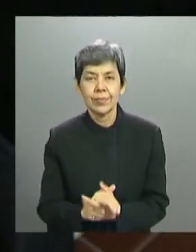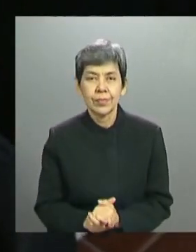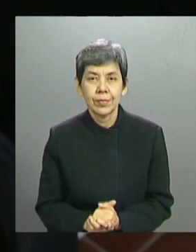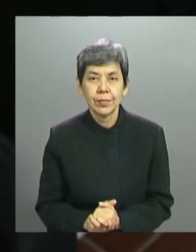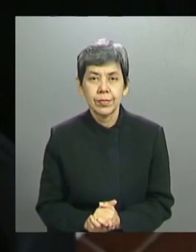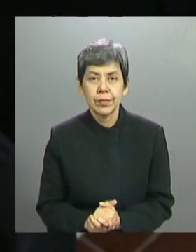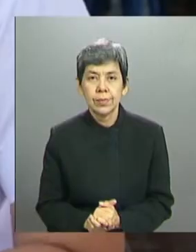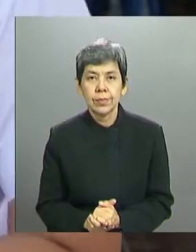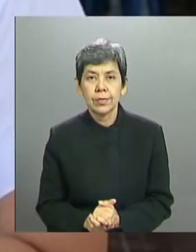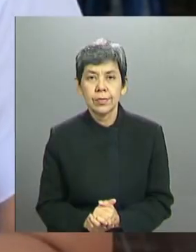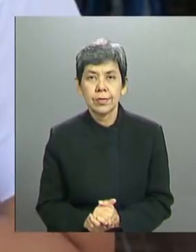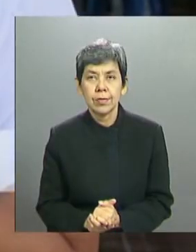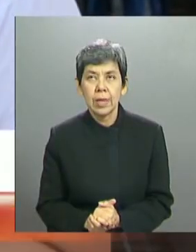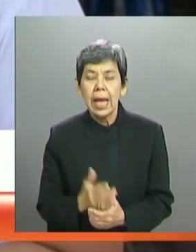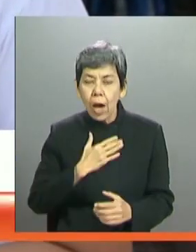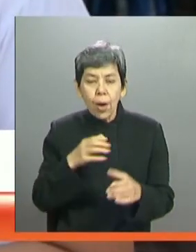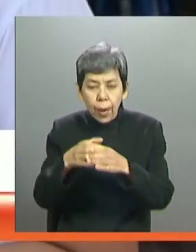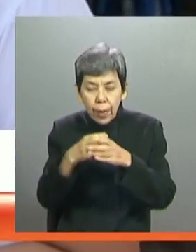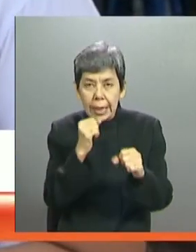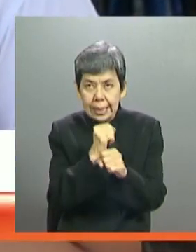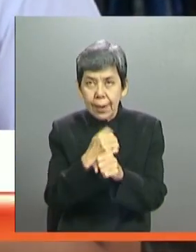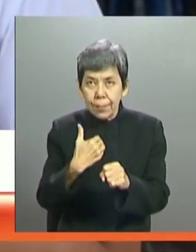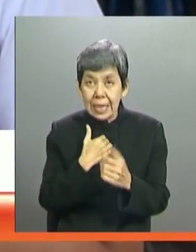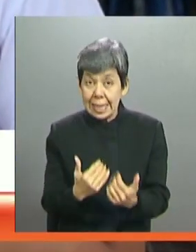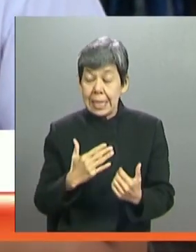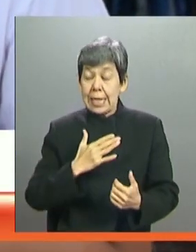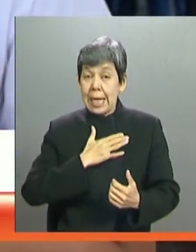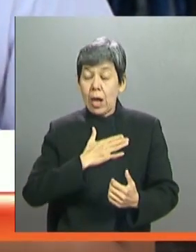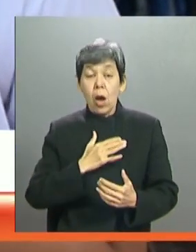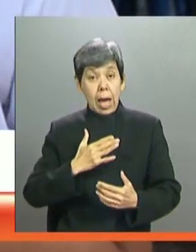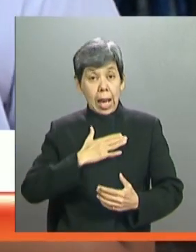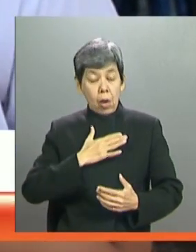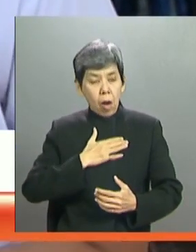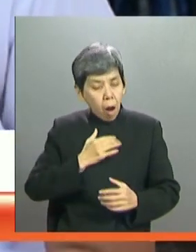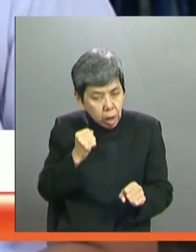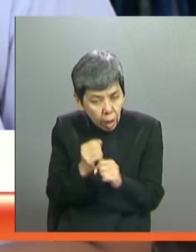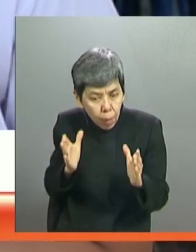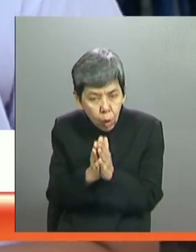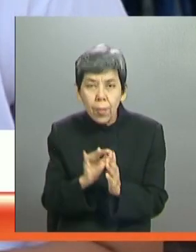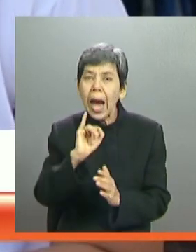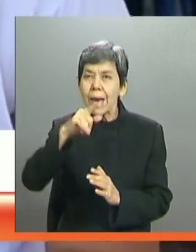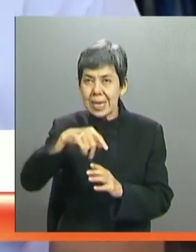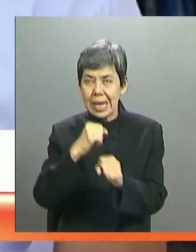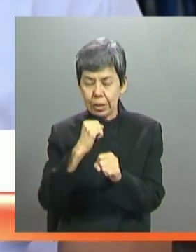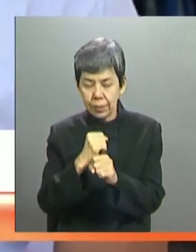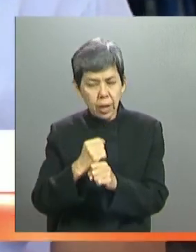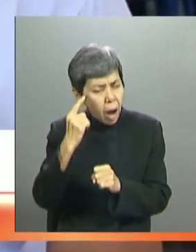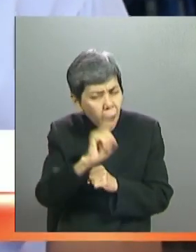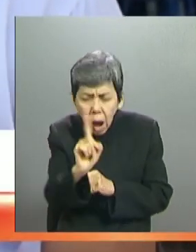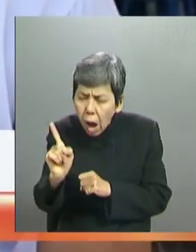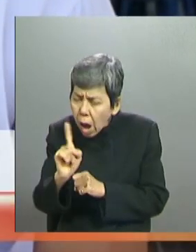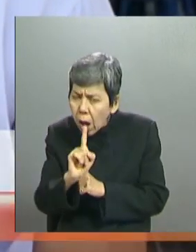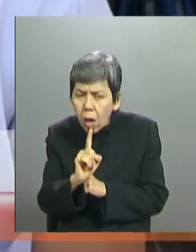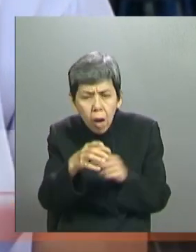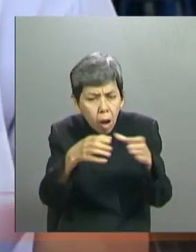งขึ้น สำหรับการมาทำ IP นะคะคือว่าพอเราได้มาทำ IP เนี่ยค่ะเราได้แชร์ความรู้กันในแต่